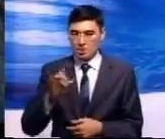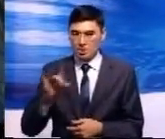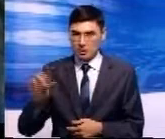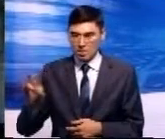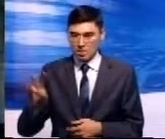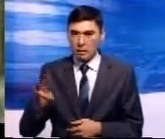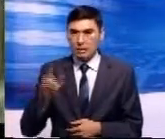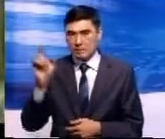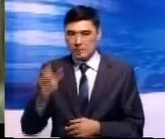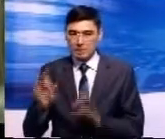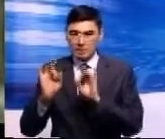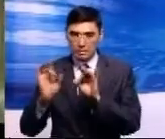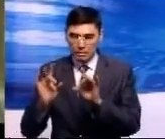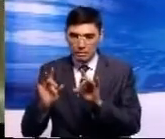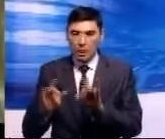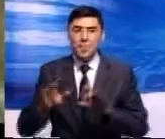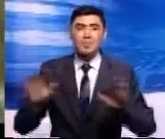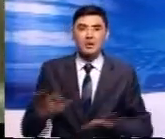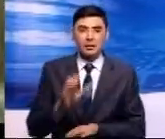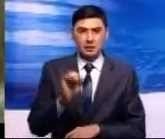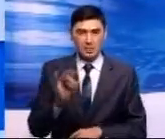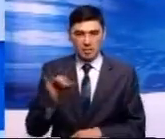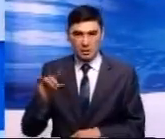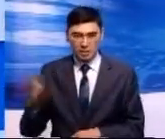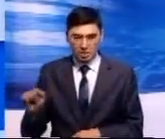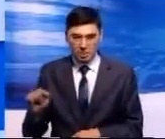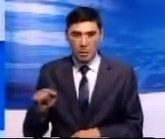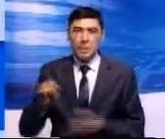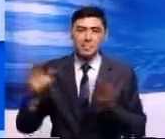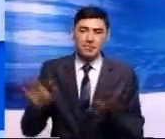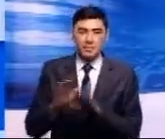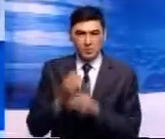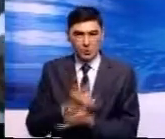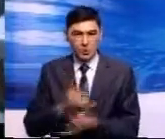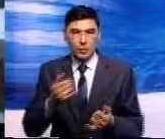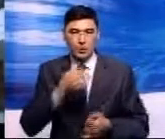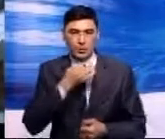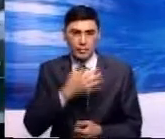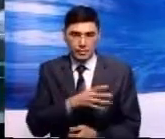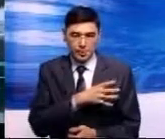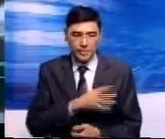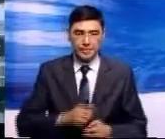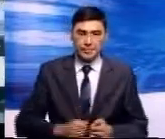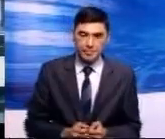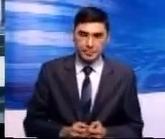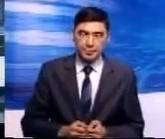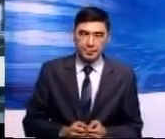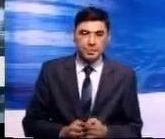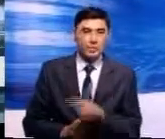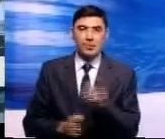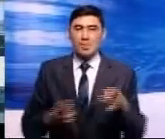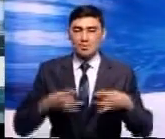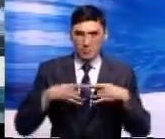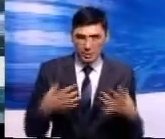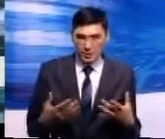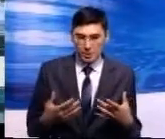Гульмира Сарина и другие звезды отечественной эстрады исполнили популярные песни. С праздником вас! Пусть наш всеми любимый